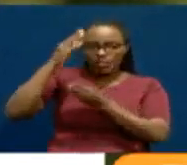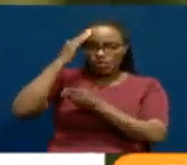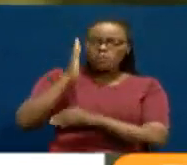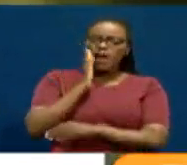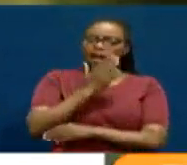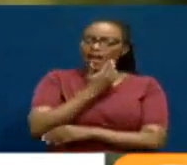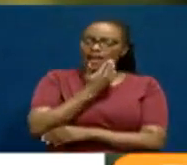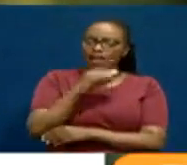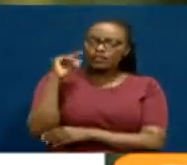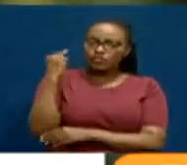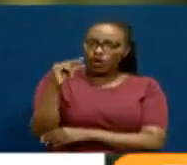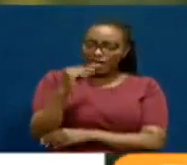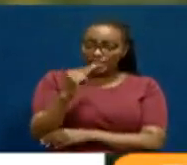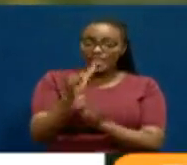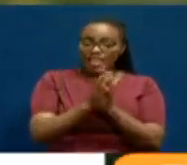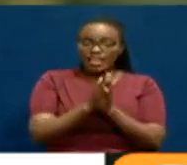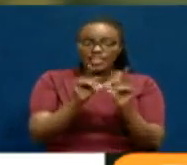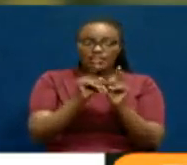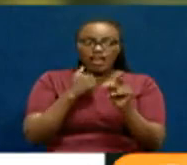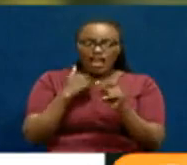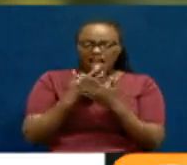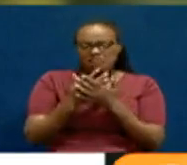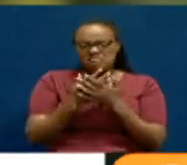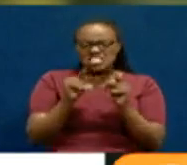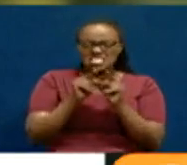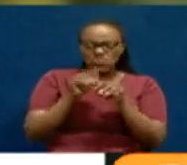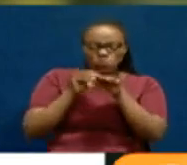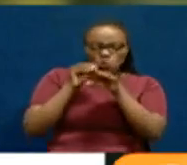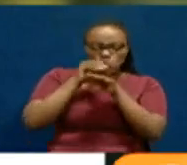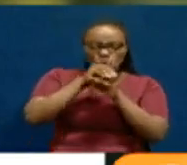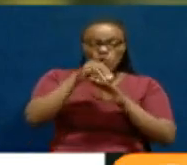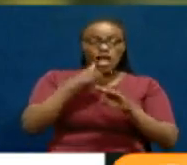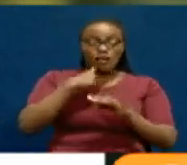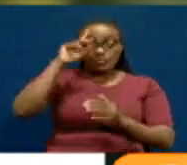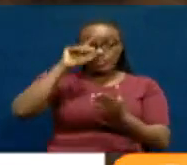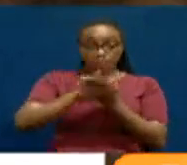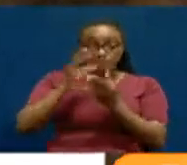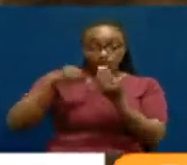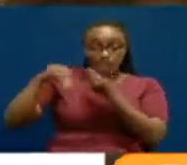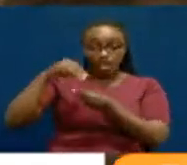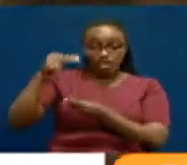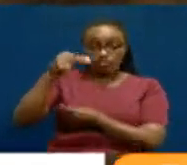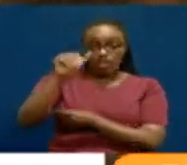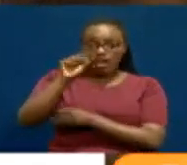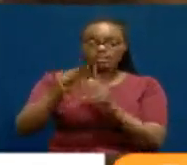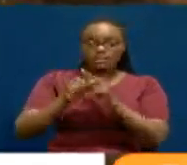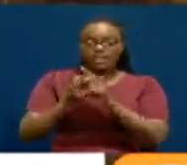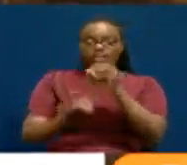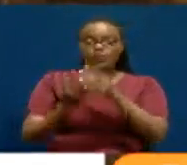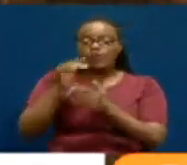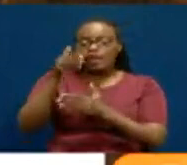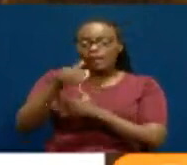lake ya kijani kibichi na ngozi iliyoparara. Inaaminika kuwa parachichi ya Hass ilianza kukuzwa humu